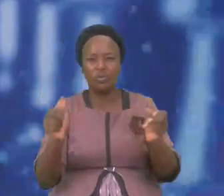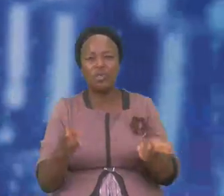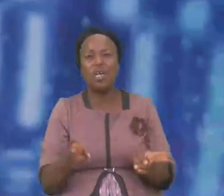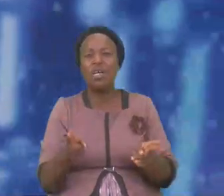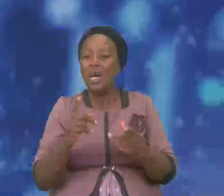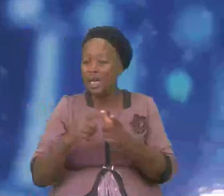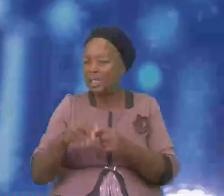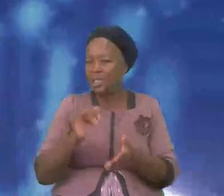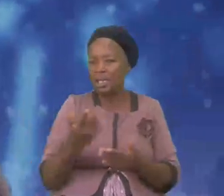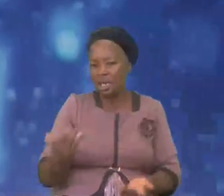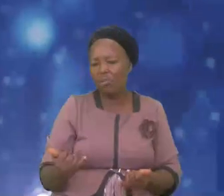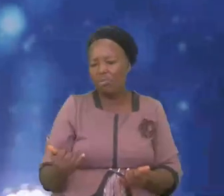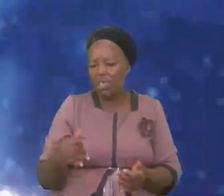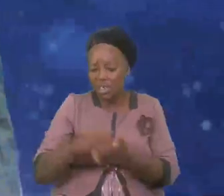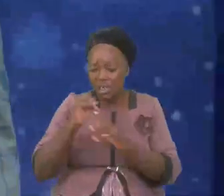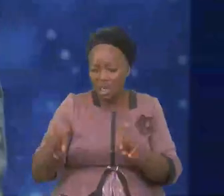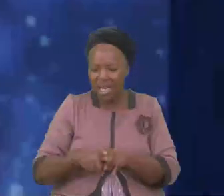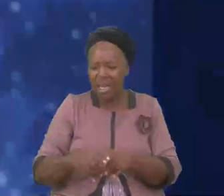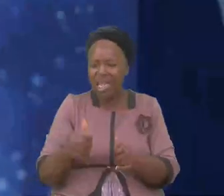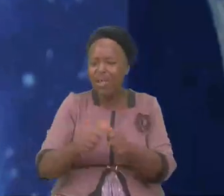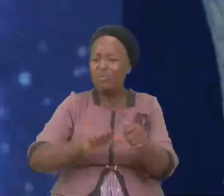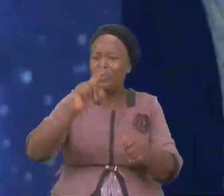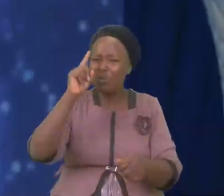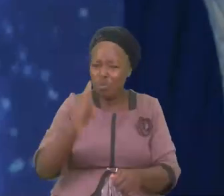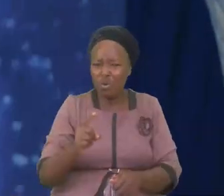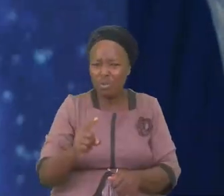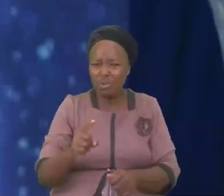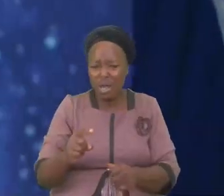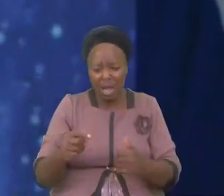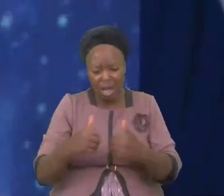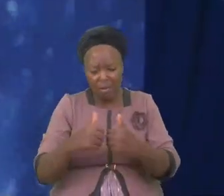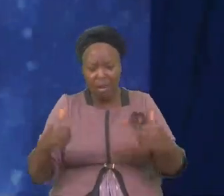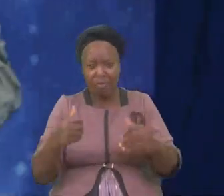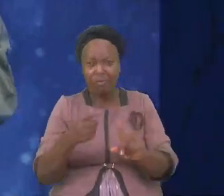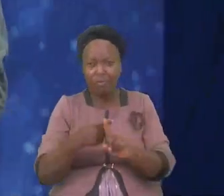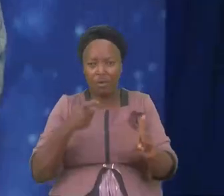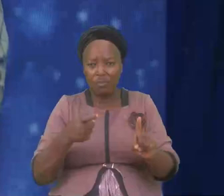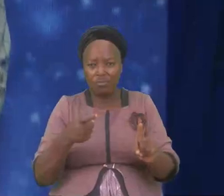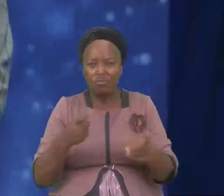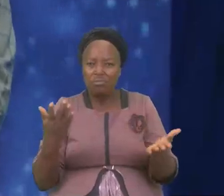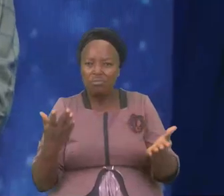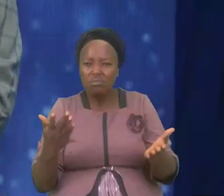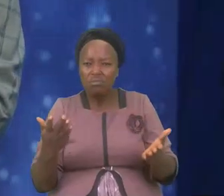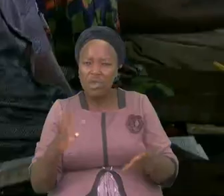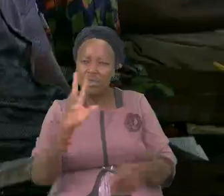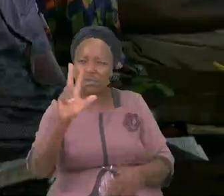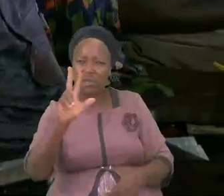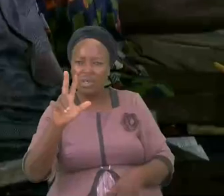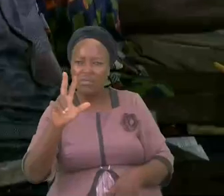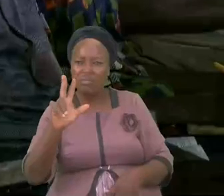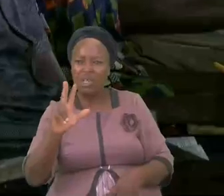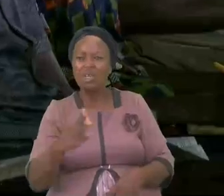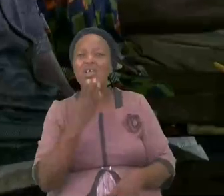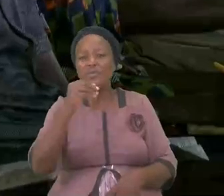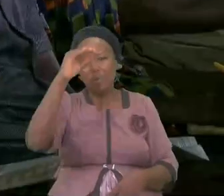comme pratiquement tout le monde, sauf Daniel, Shadrach, Meshach et Abednego. Mais idée, eux